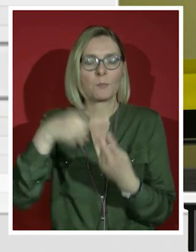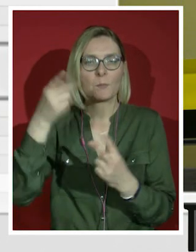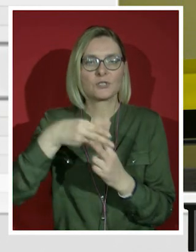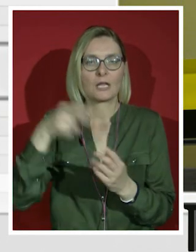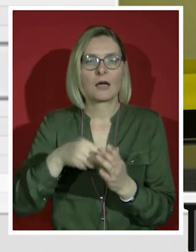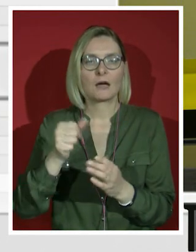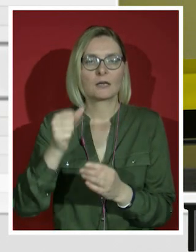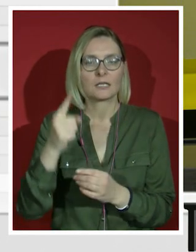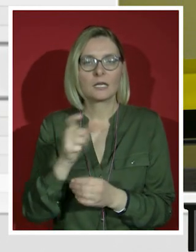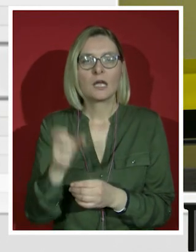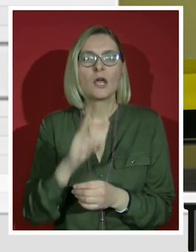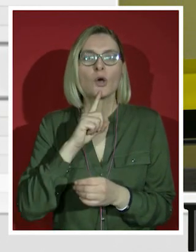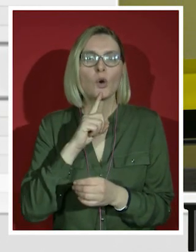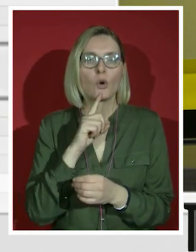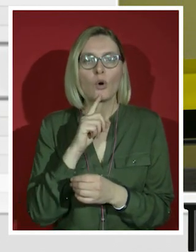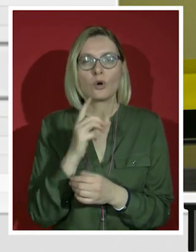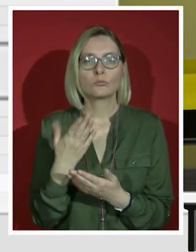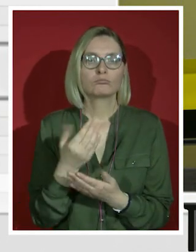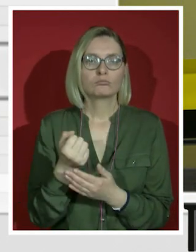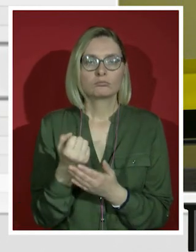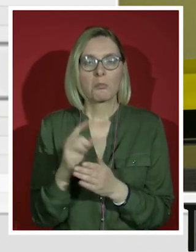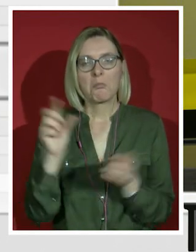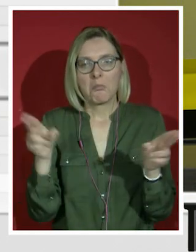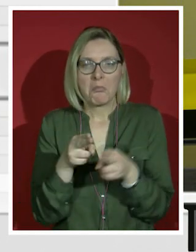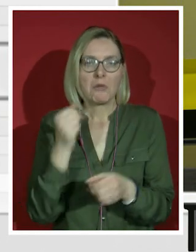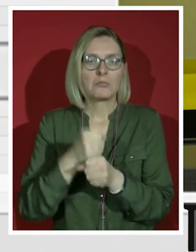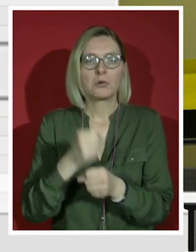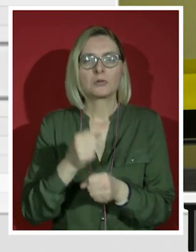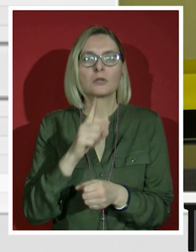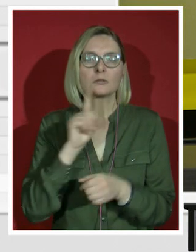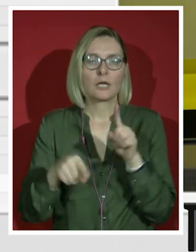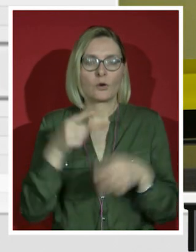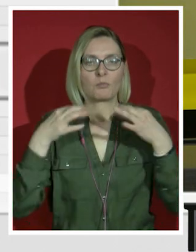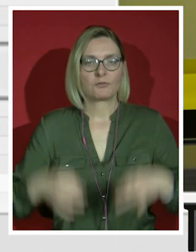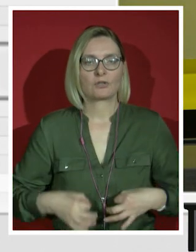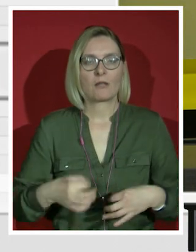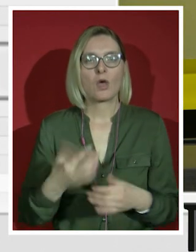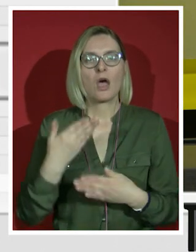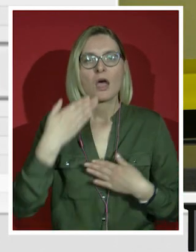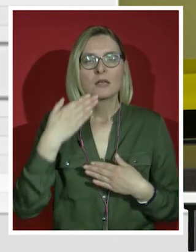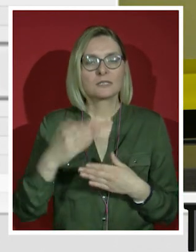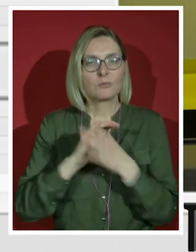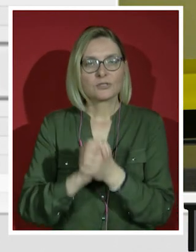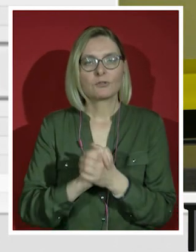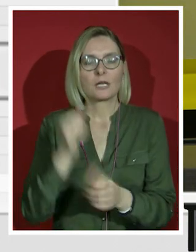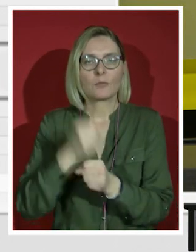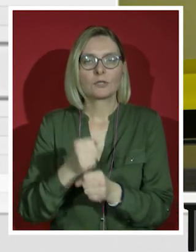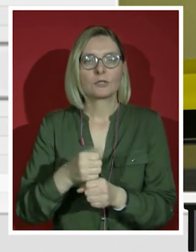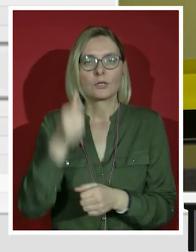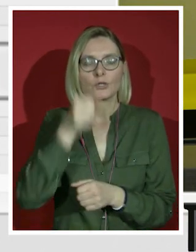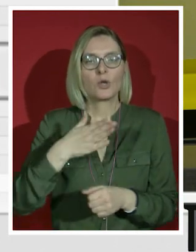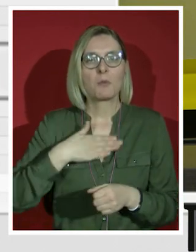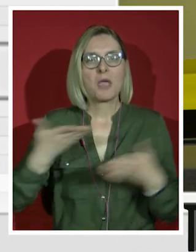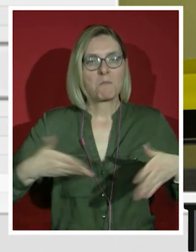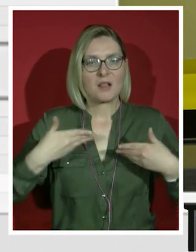хоби, кои професионални, според моја евиденција. Така. За поздравување и фактот е што имаме многу млади